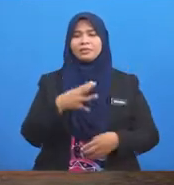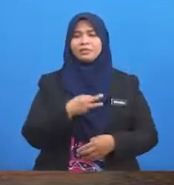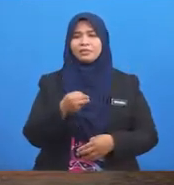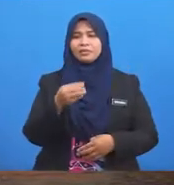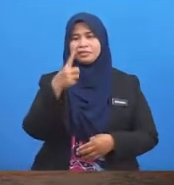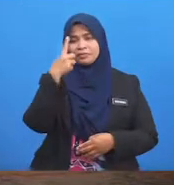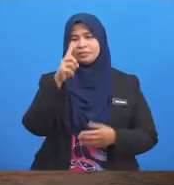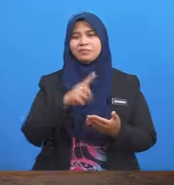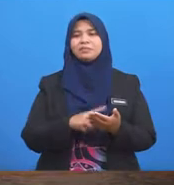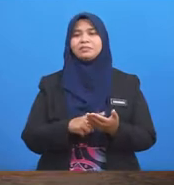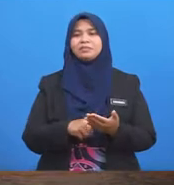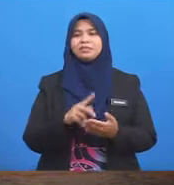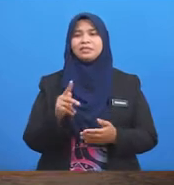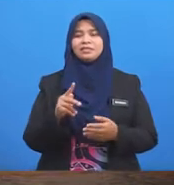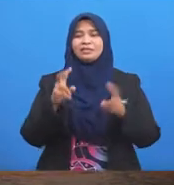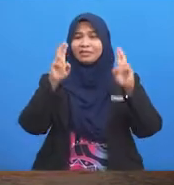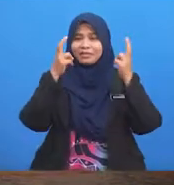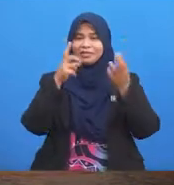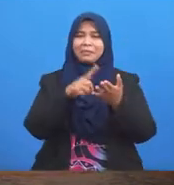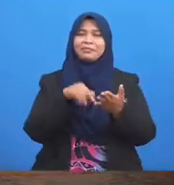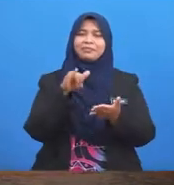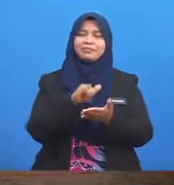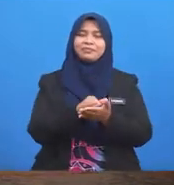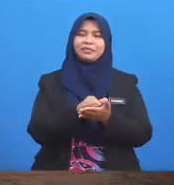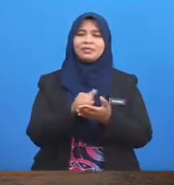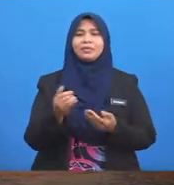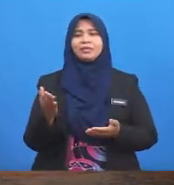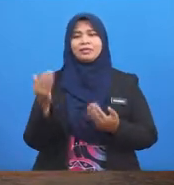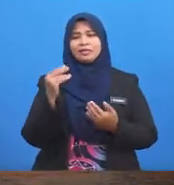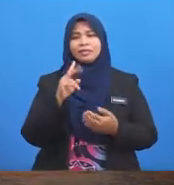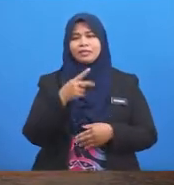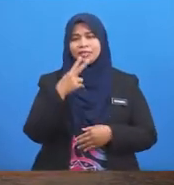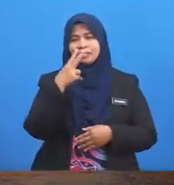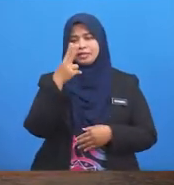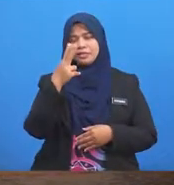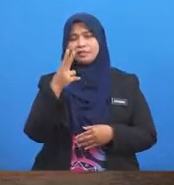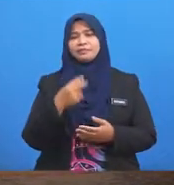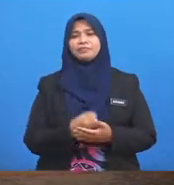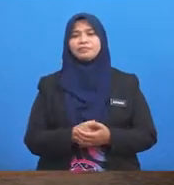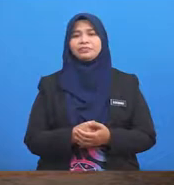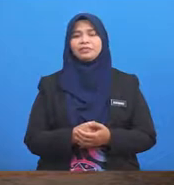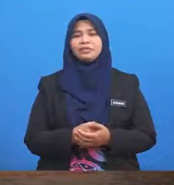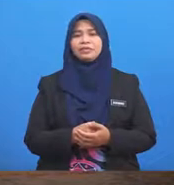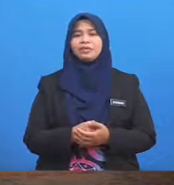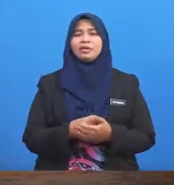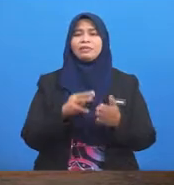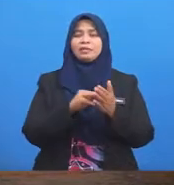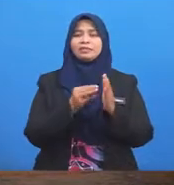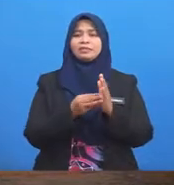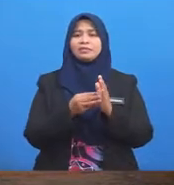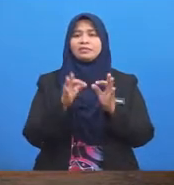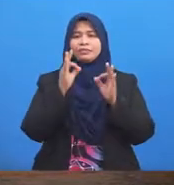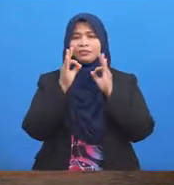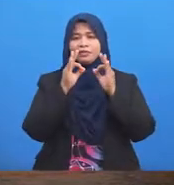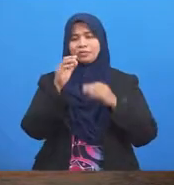untuk dibahaskan. Topik apa tu ustazah? Mari kita hayati sejenak petikan dan maksud firman